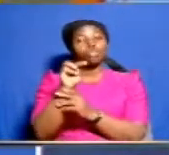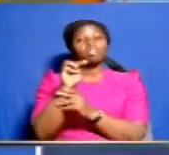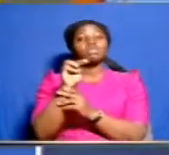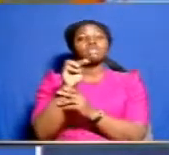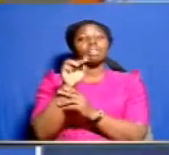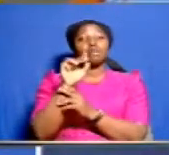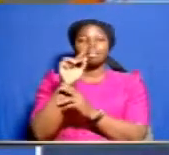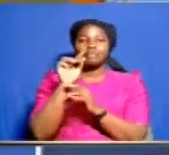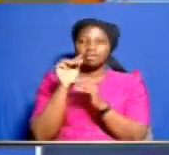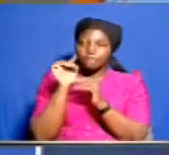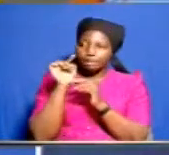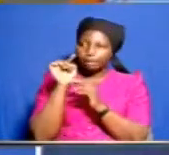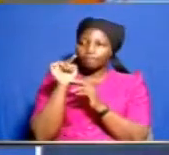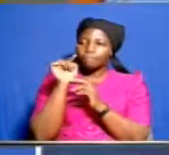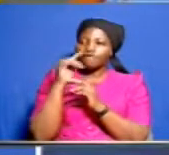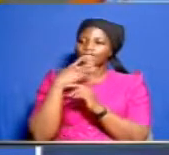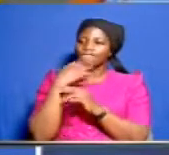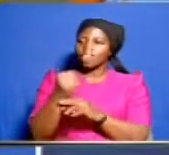na